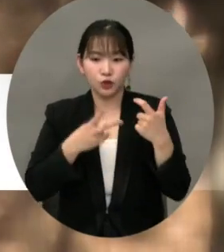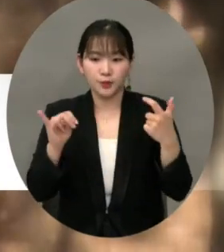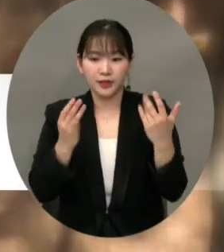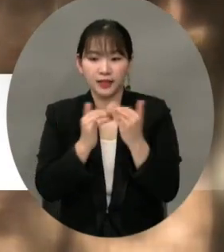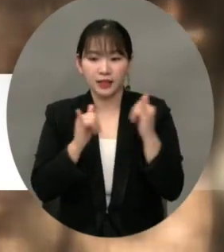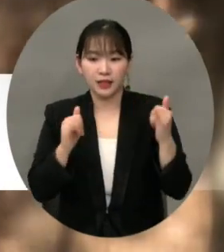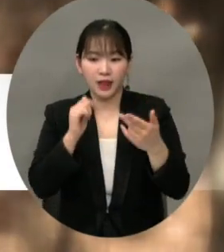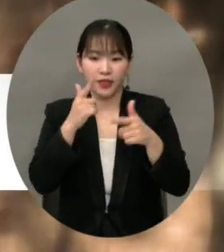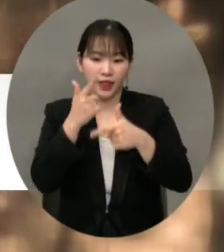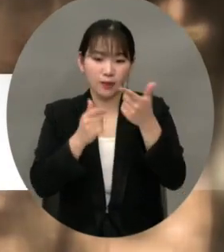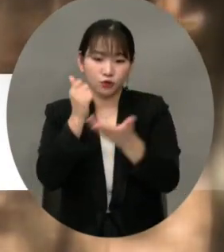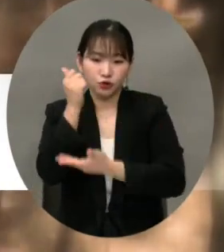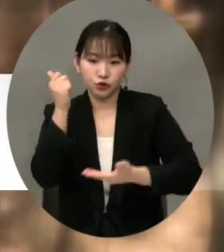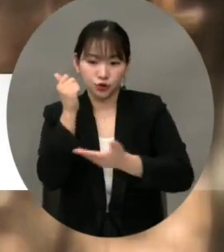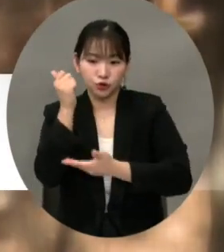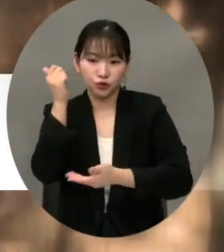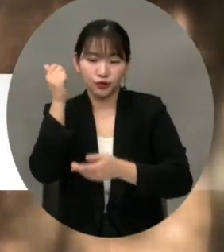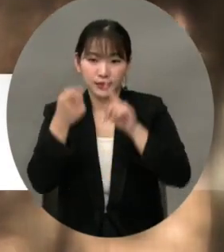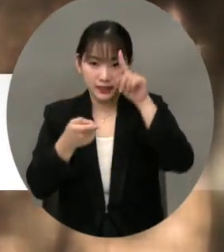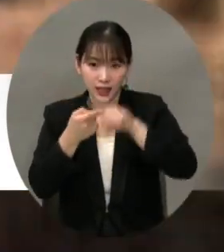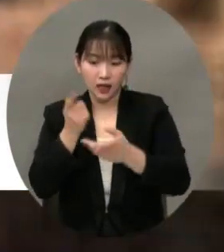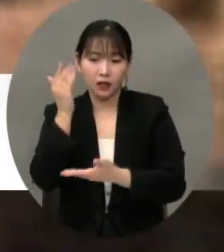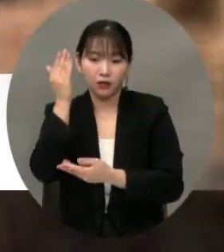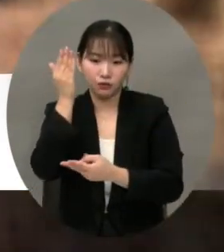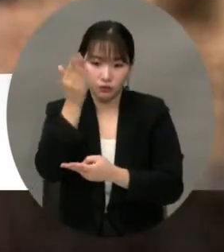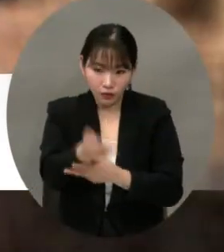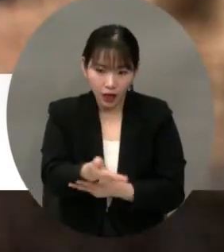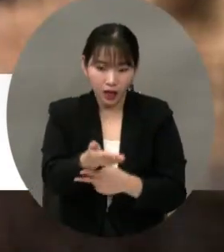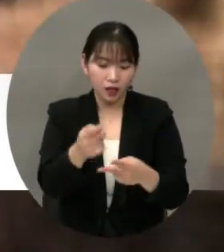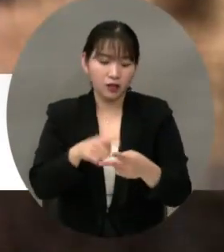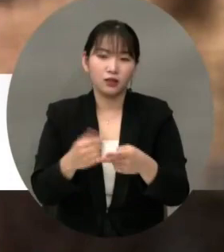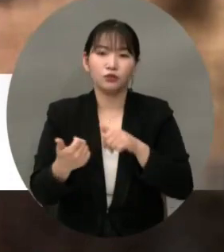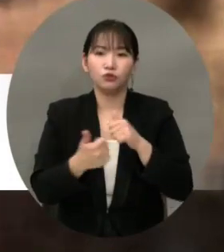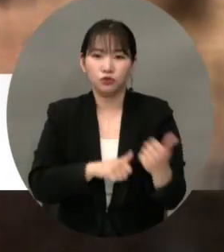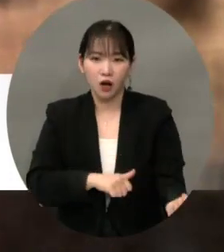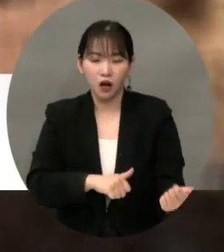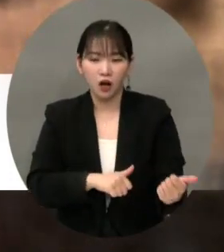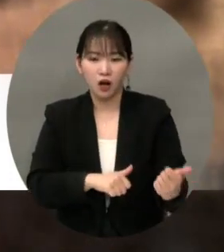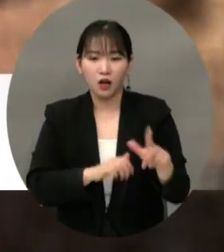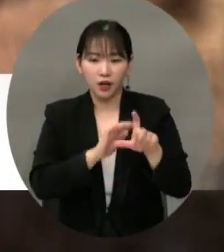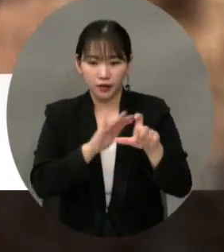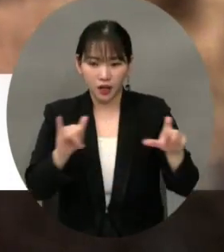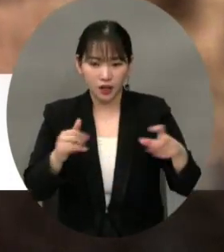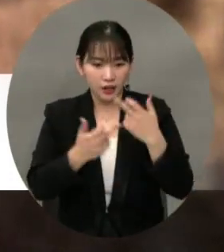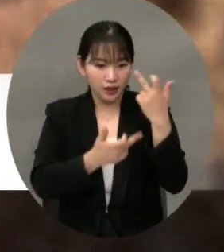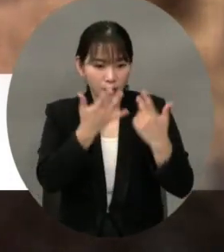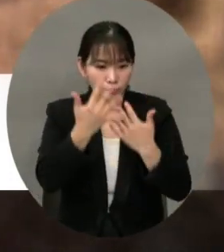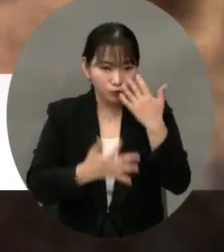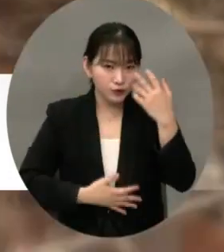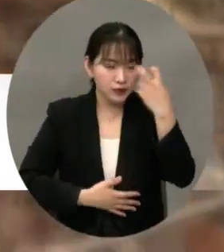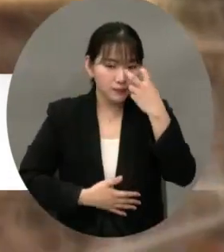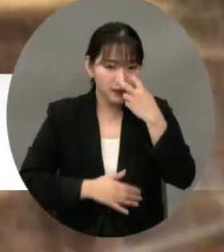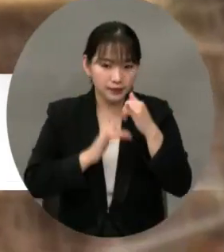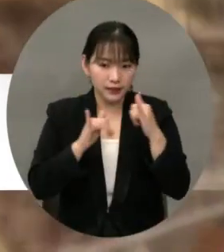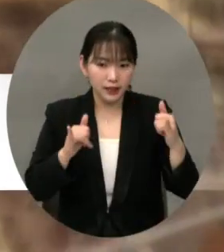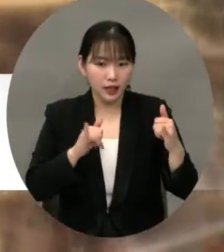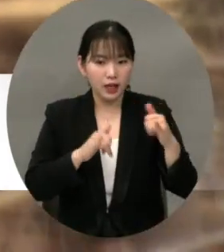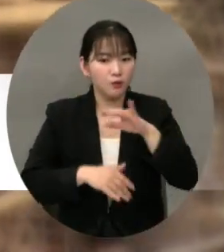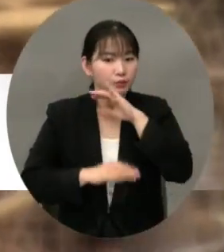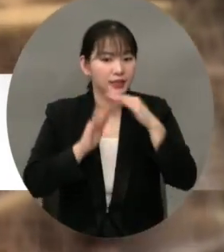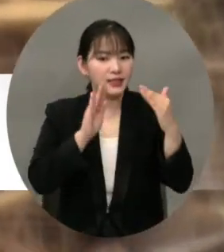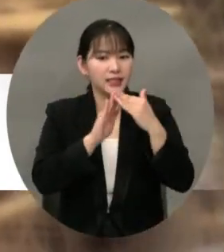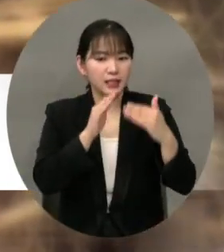벌목 작업 중 쓰러지는 나무에 깔려 숨졌습니다. 사고는 15명의 산불 감시원이 민원인의 집 주변